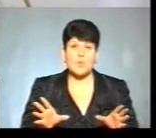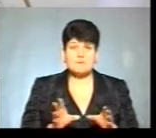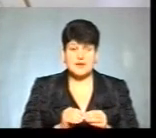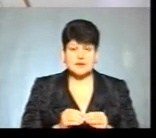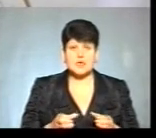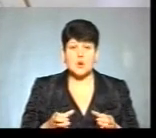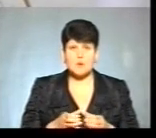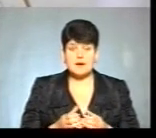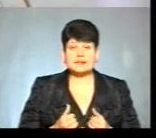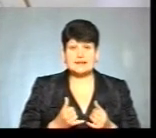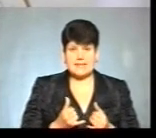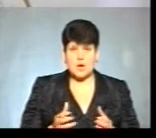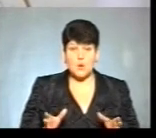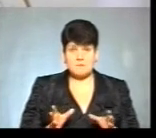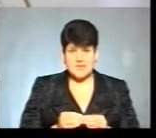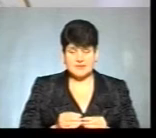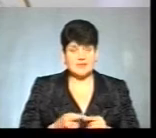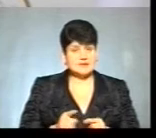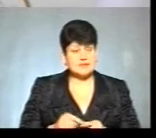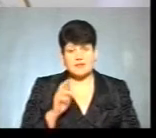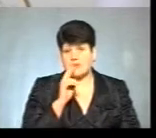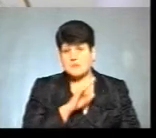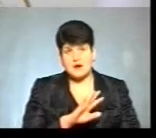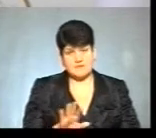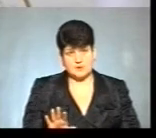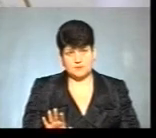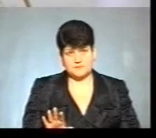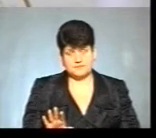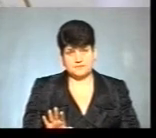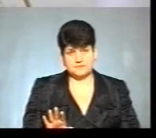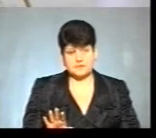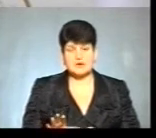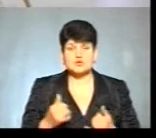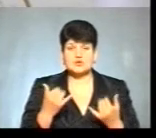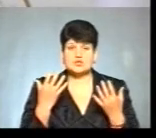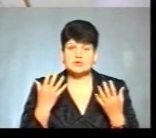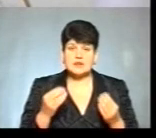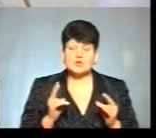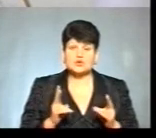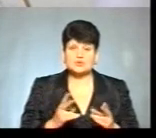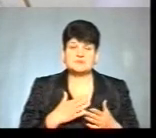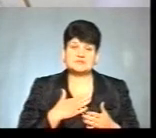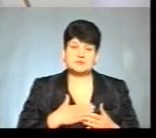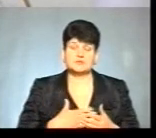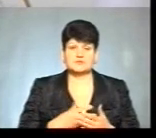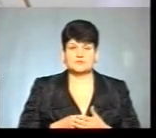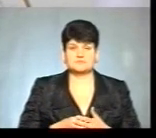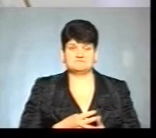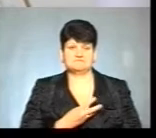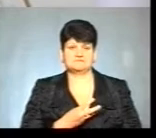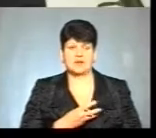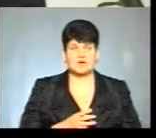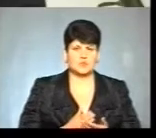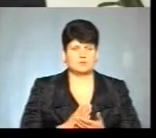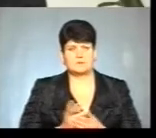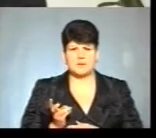громади заради об'єднання, ну це абсолютно неправильно, що це на сьогоднішній день хтось задовольнив свої амбіції. От, чиновник прийшов, він